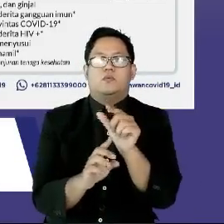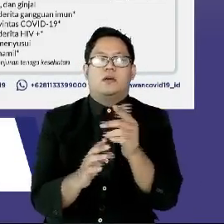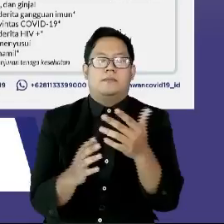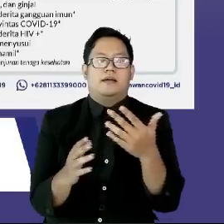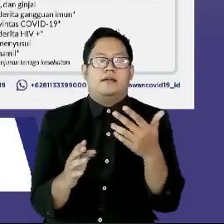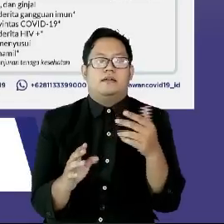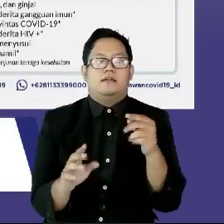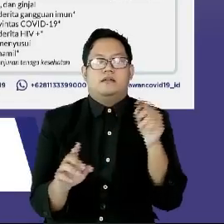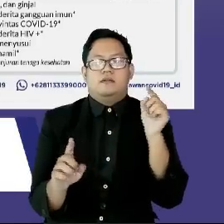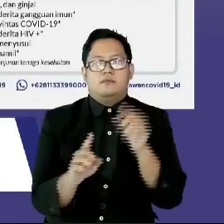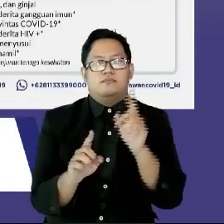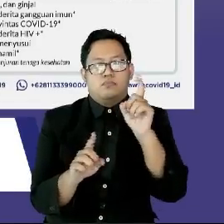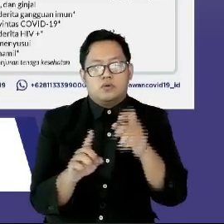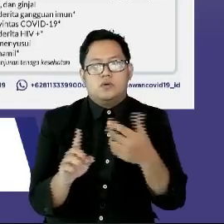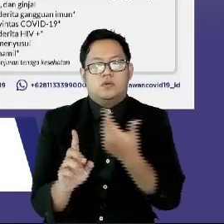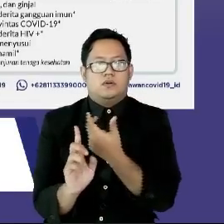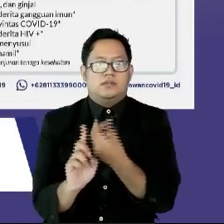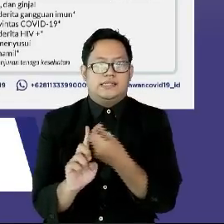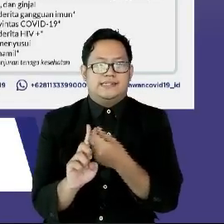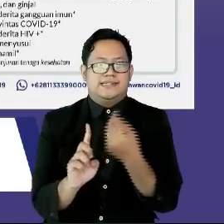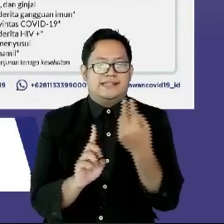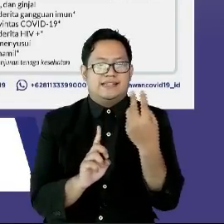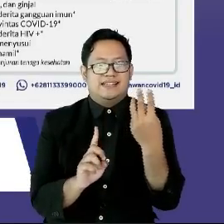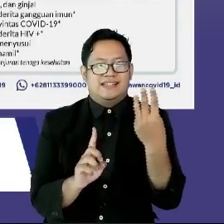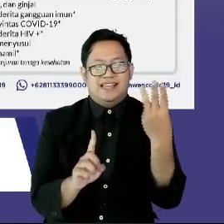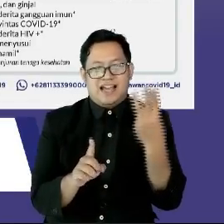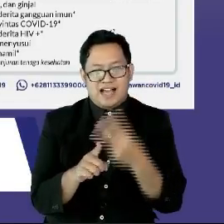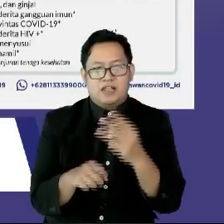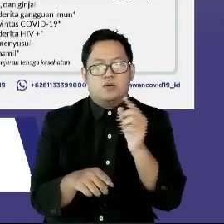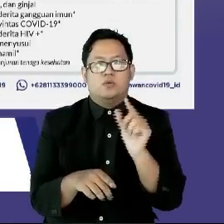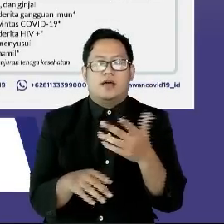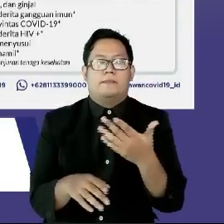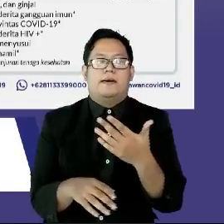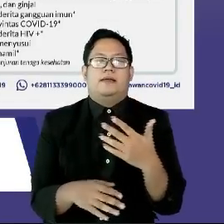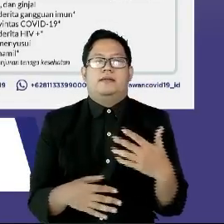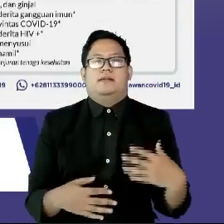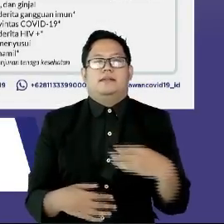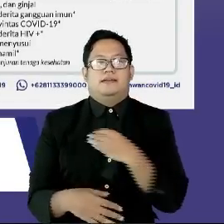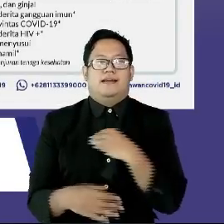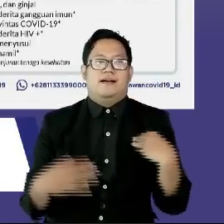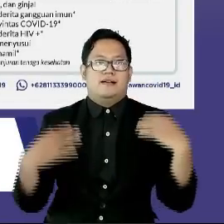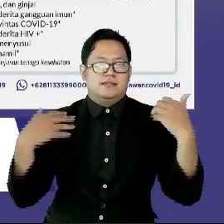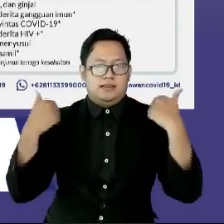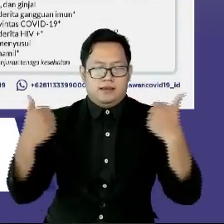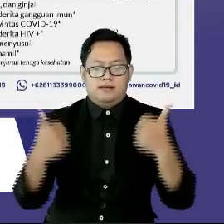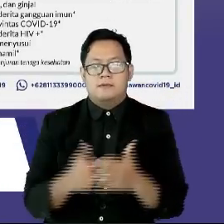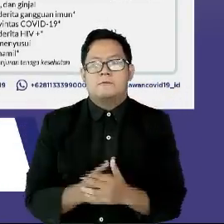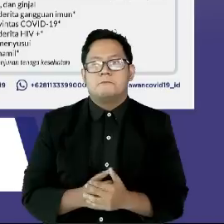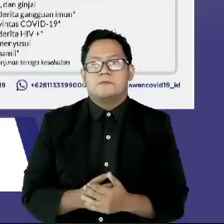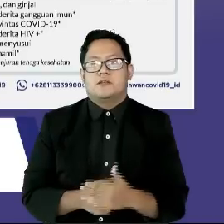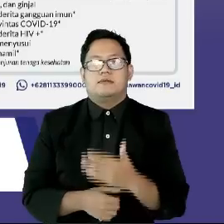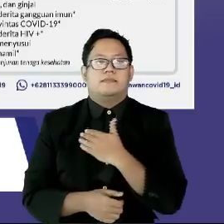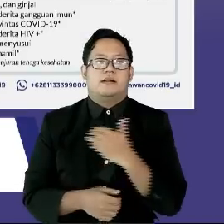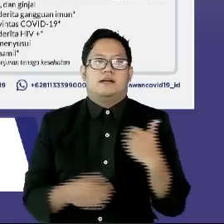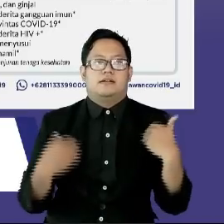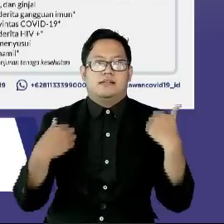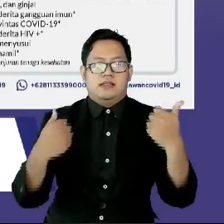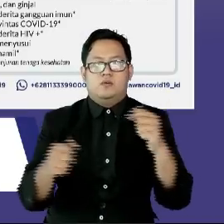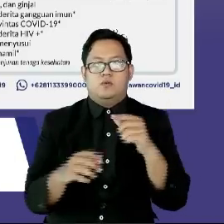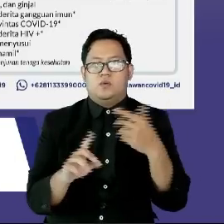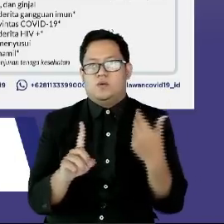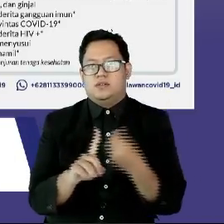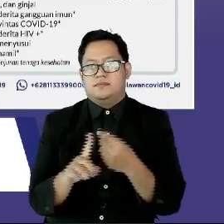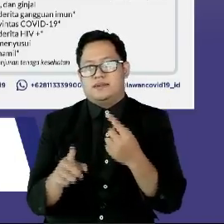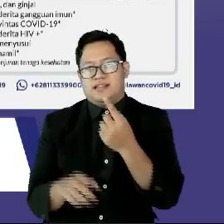ketiga bagi tenaga kesehatan. Hal ini mengingat jenis vaksin Sinovac yang diterima oleh tenaga kesehatan pada 2 dosis